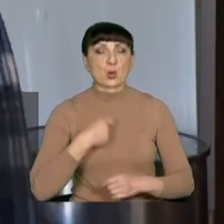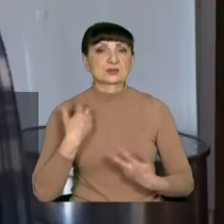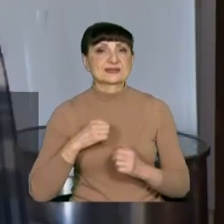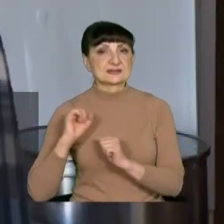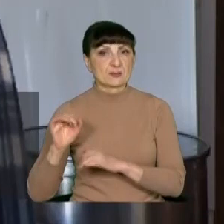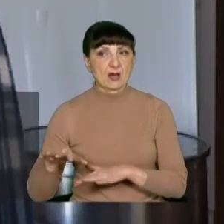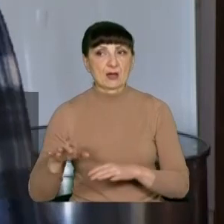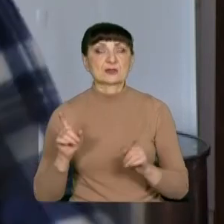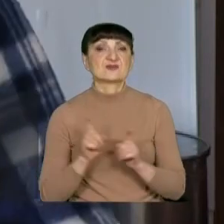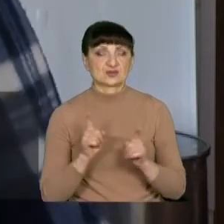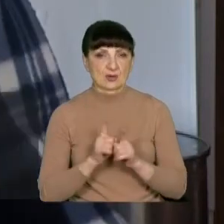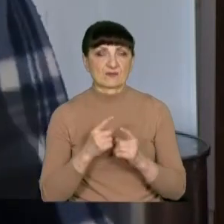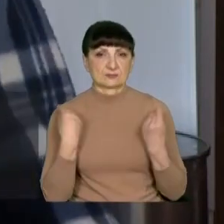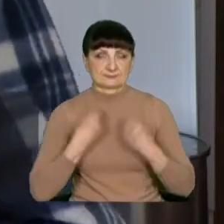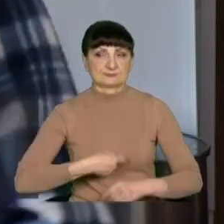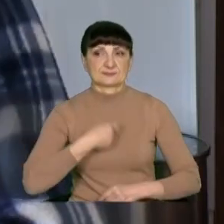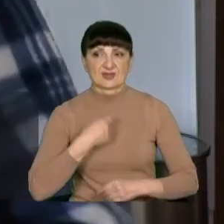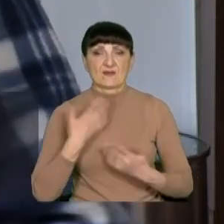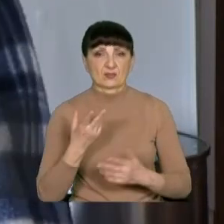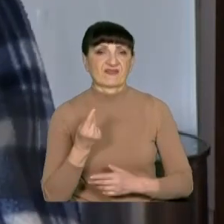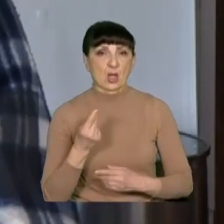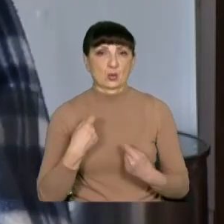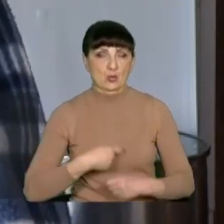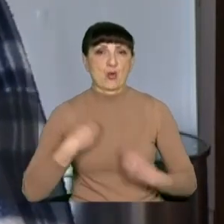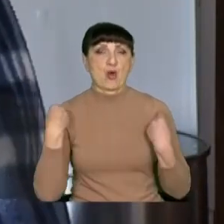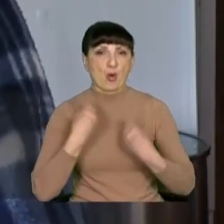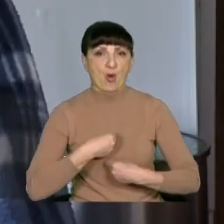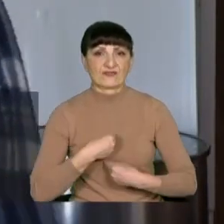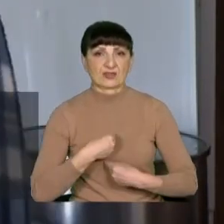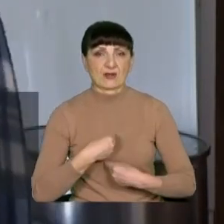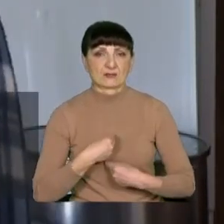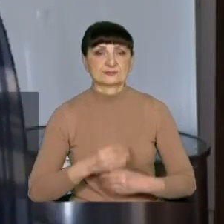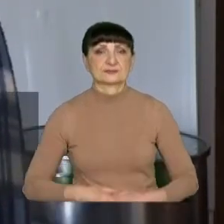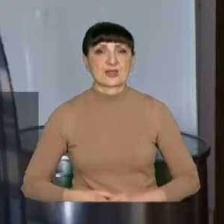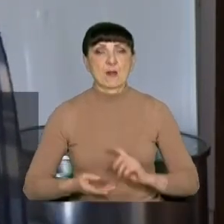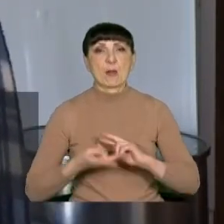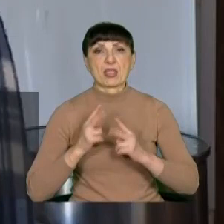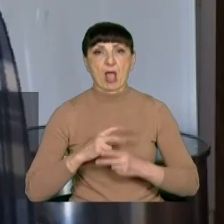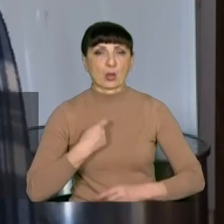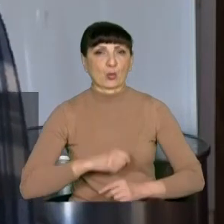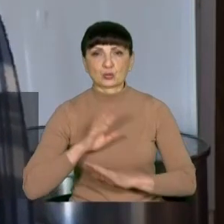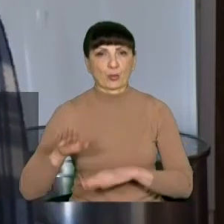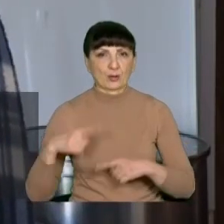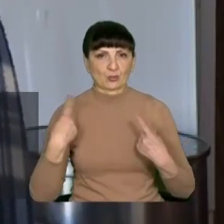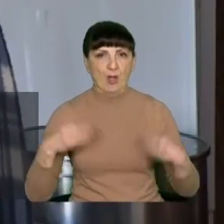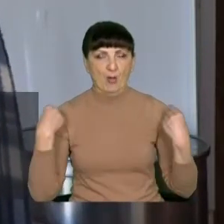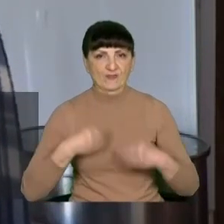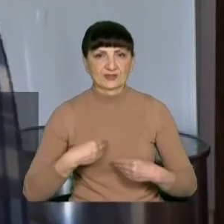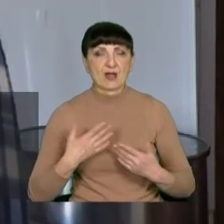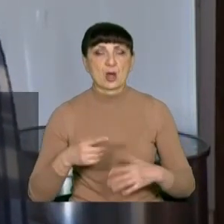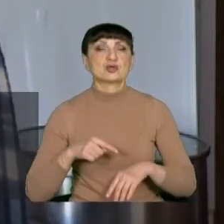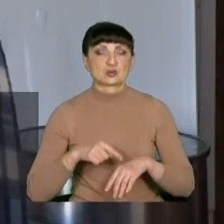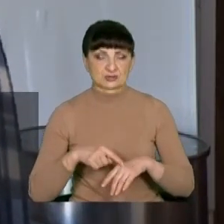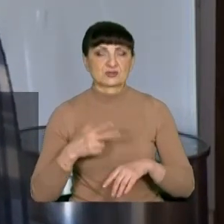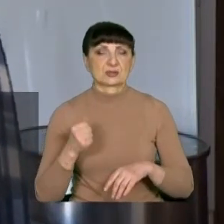и приходится даже вот вторую сверху вместо курточки поменяли. Вот. Поэтому